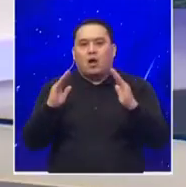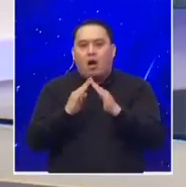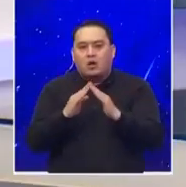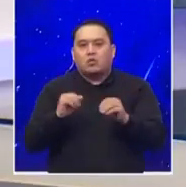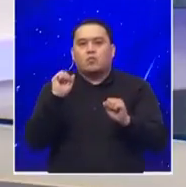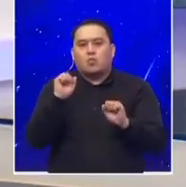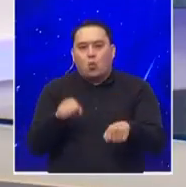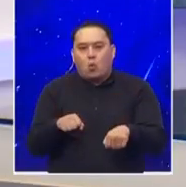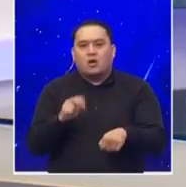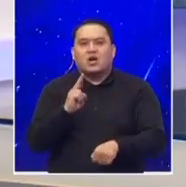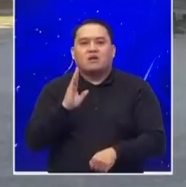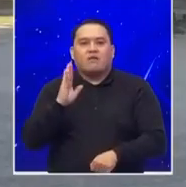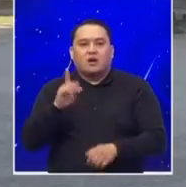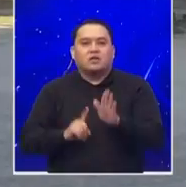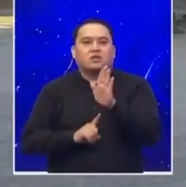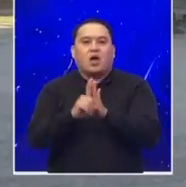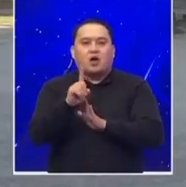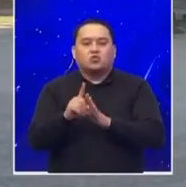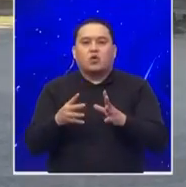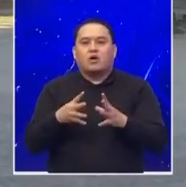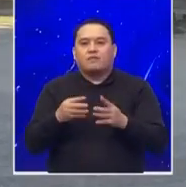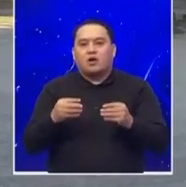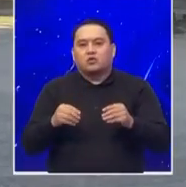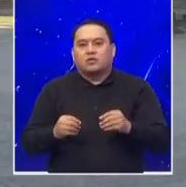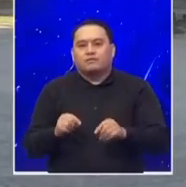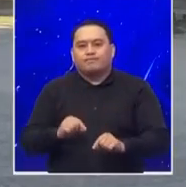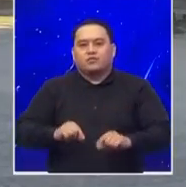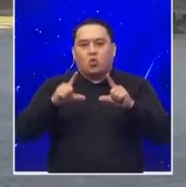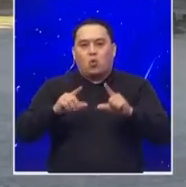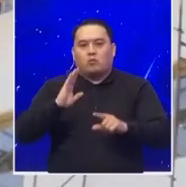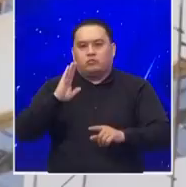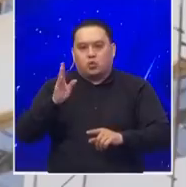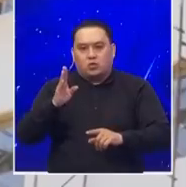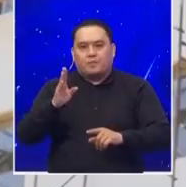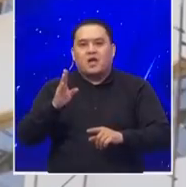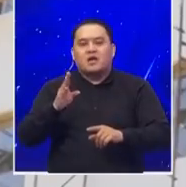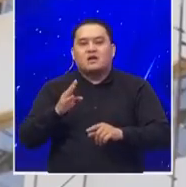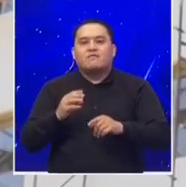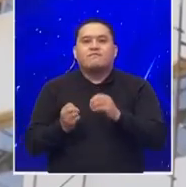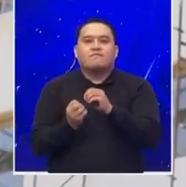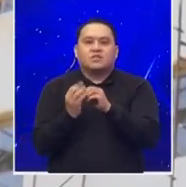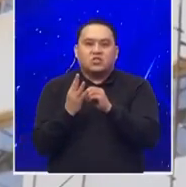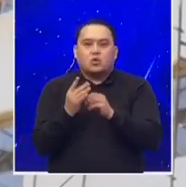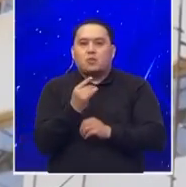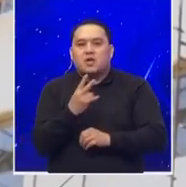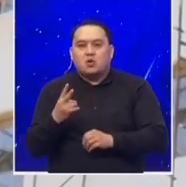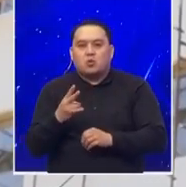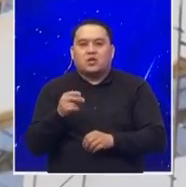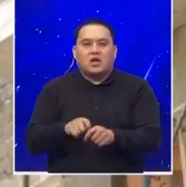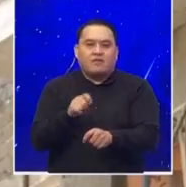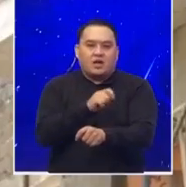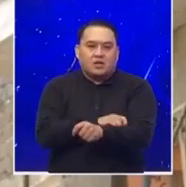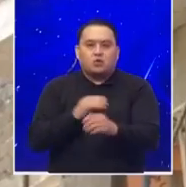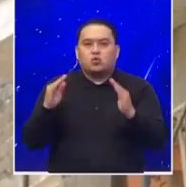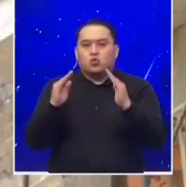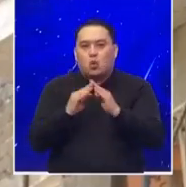рынка ожидают, что квартиры начнут дорожать с весны, передает Хабар-24. Свыше 14 миллионов квадратных